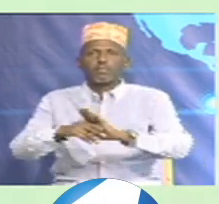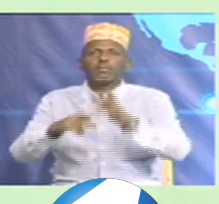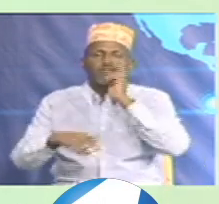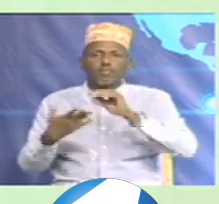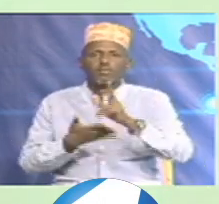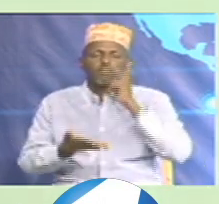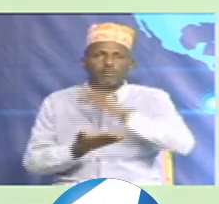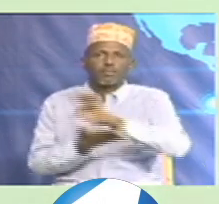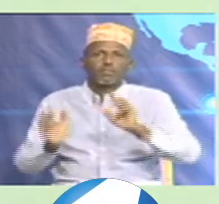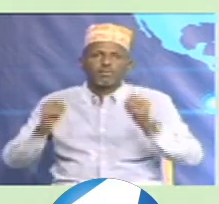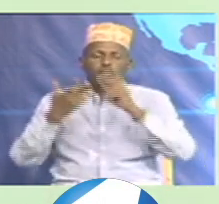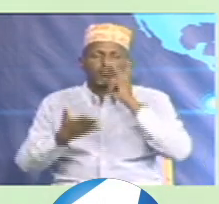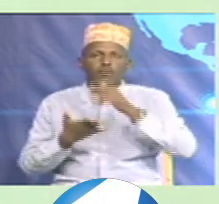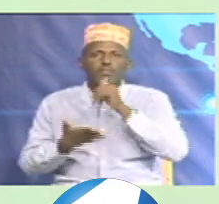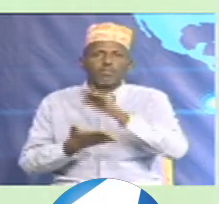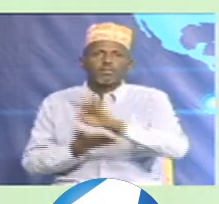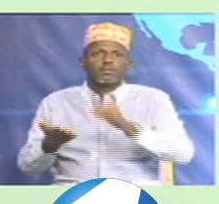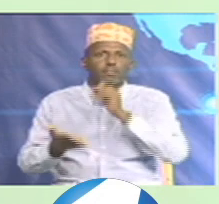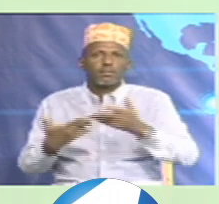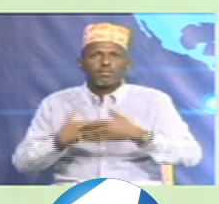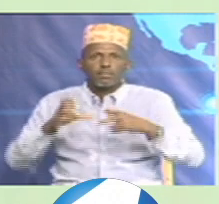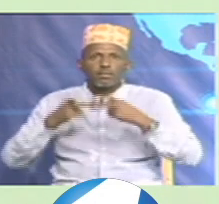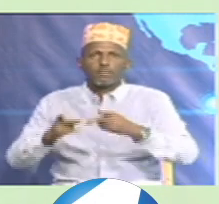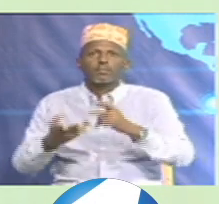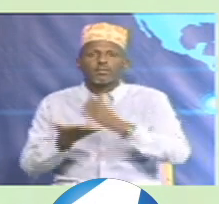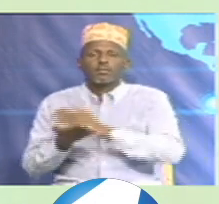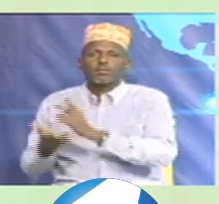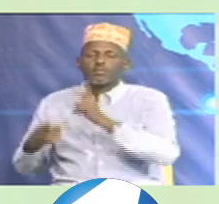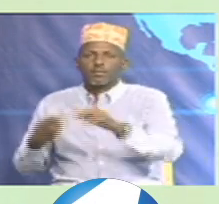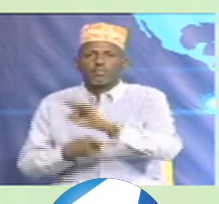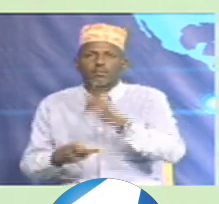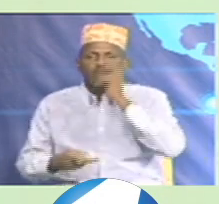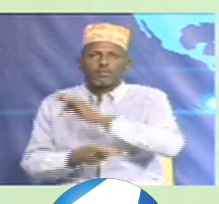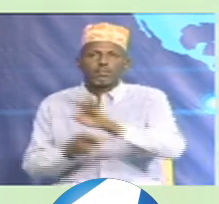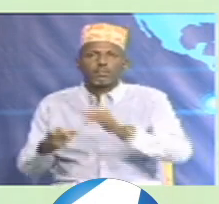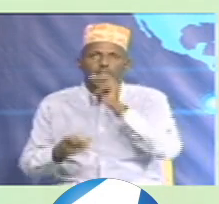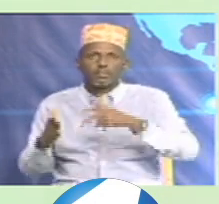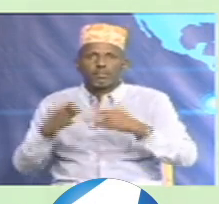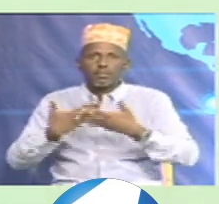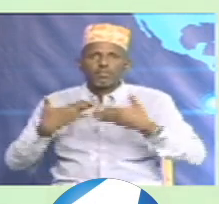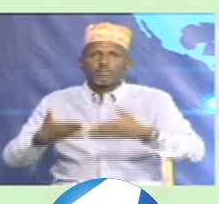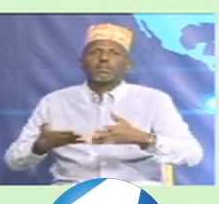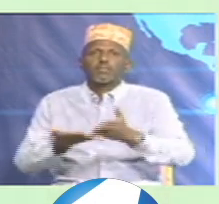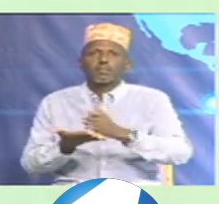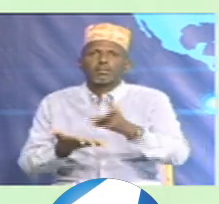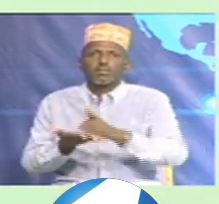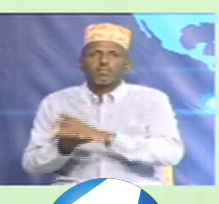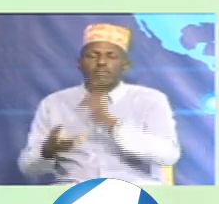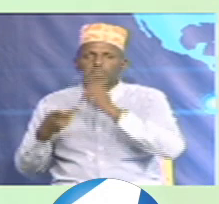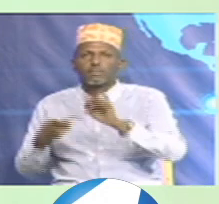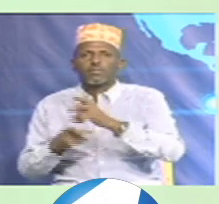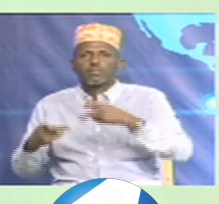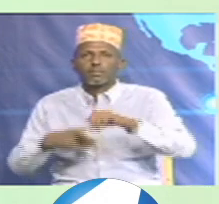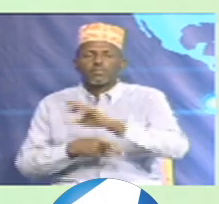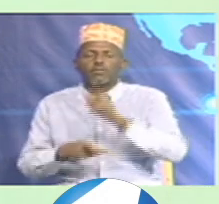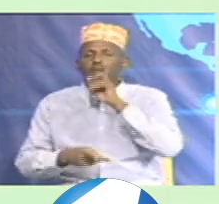haut et fort de la voix de mes compatriotes pour partager avec vous leur message. Depuis l'ascension de notre indépendance, les conditions de